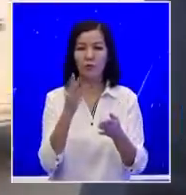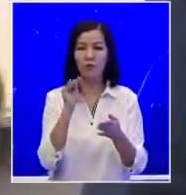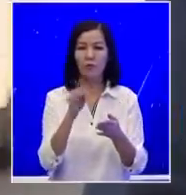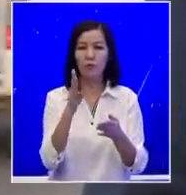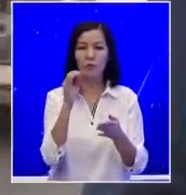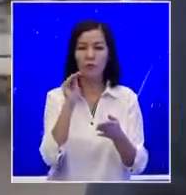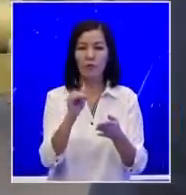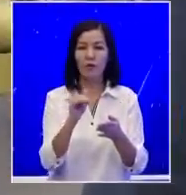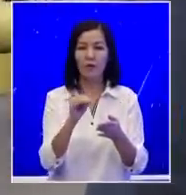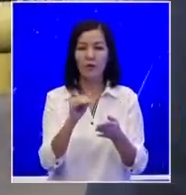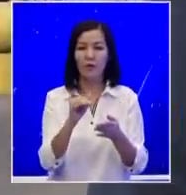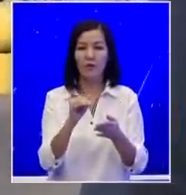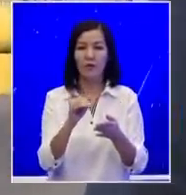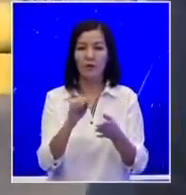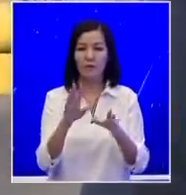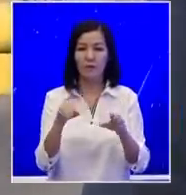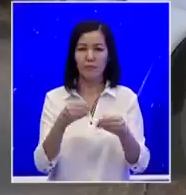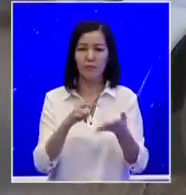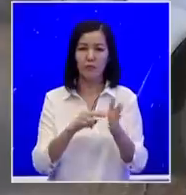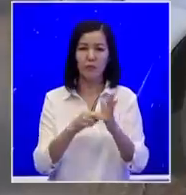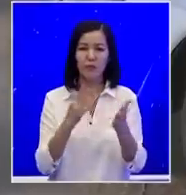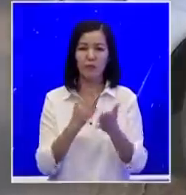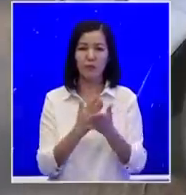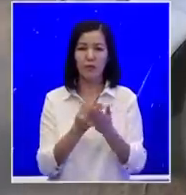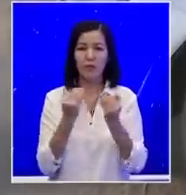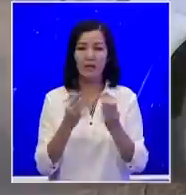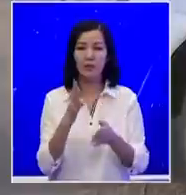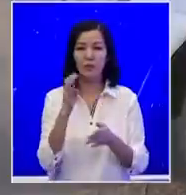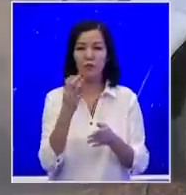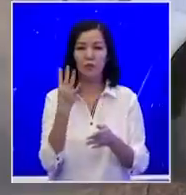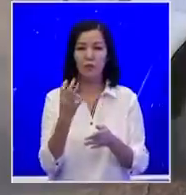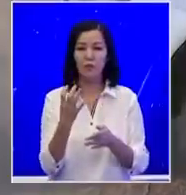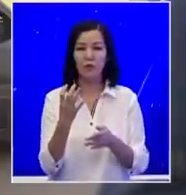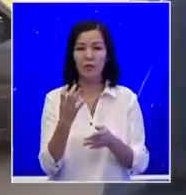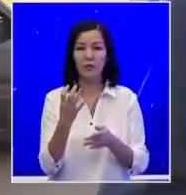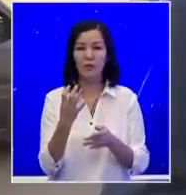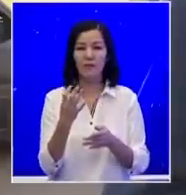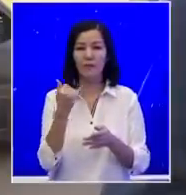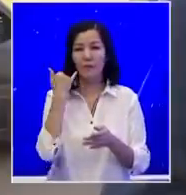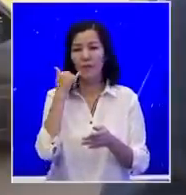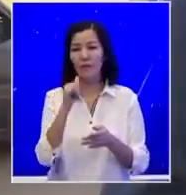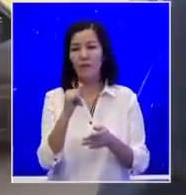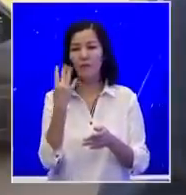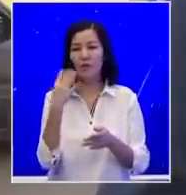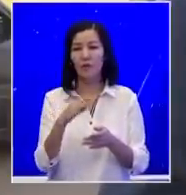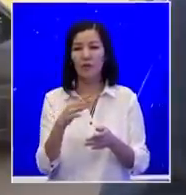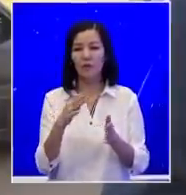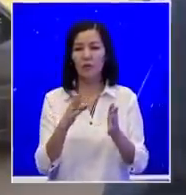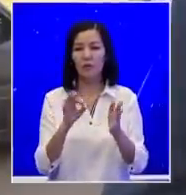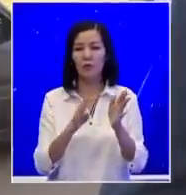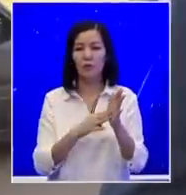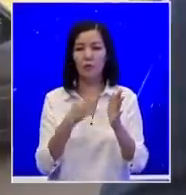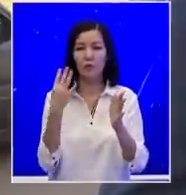3000-4000 адамға осы ауызашар ұйымдастырамыз деген жоспарымыз бар. Қазіргі уақытта бізде 404 фронт кеңсе телефоны және 40-09-39 телефоны